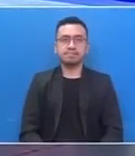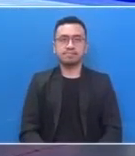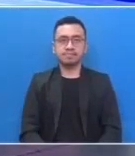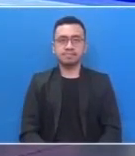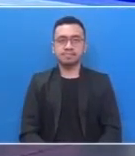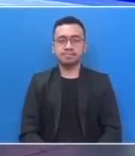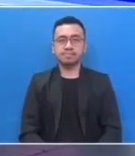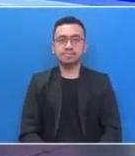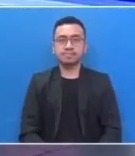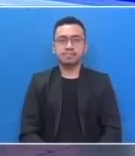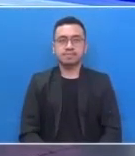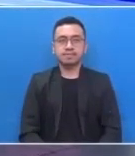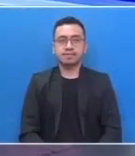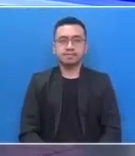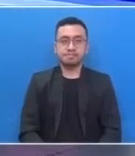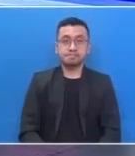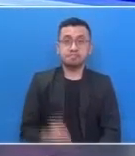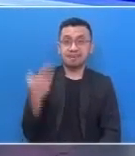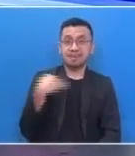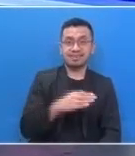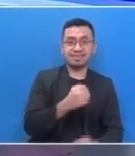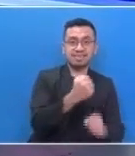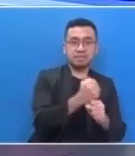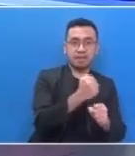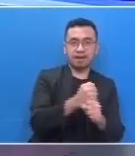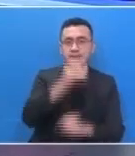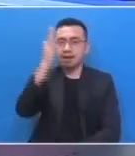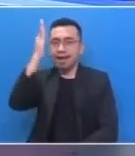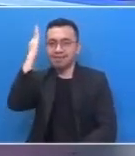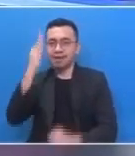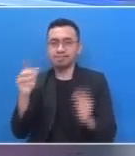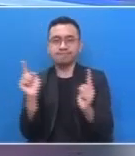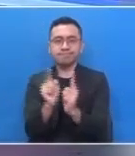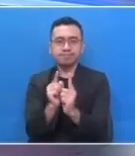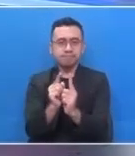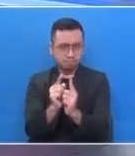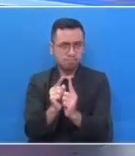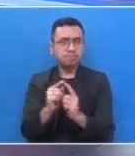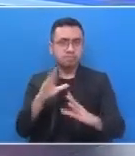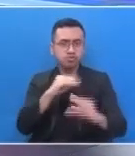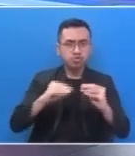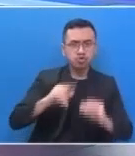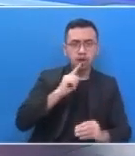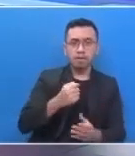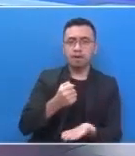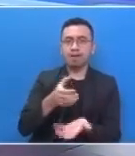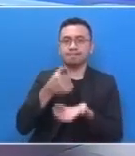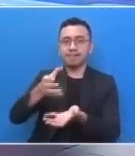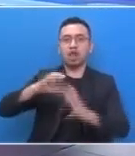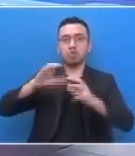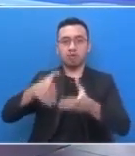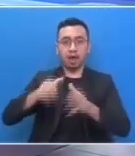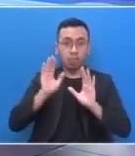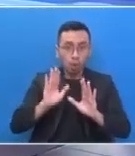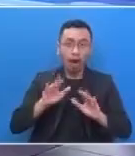TV lalu apa makna dari pertemuan ini betul membahas soal beda pendapat piala dunia U20 atau ada isu politik yang dibahas kita